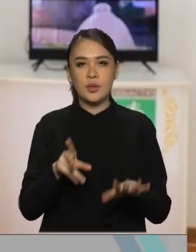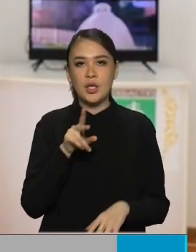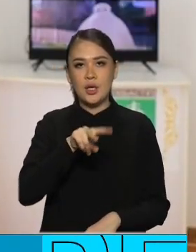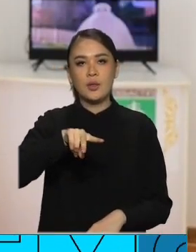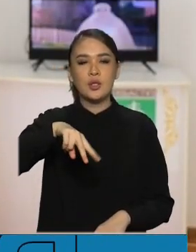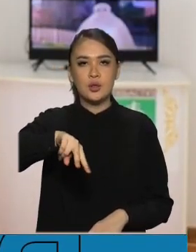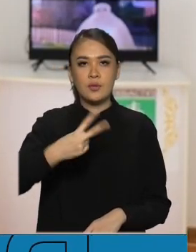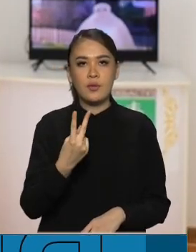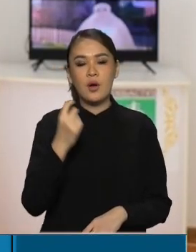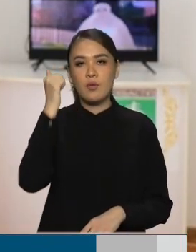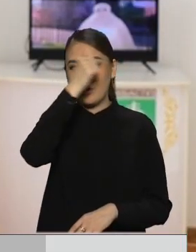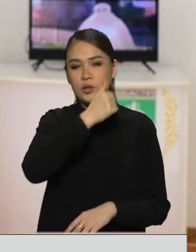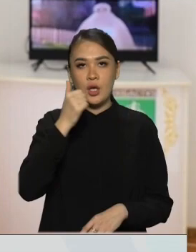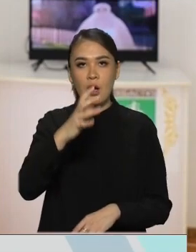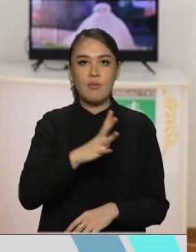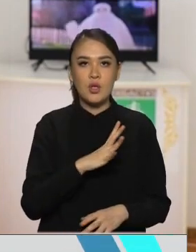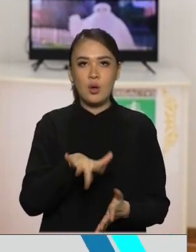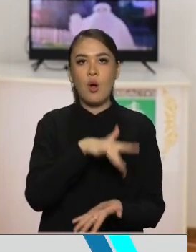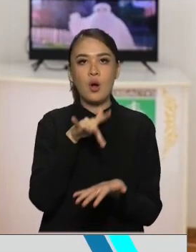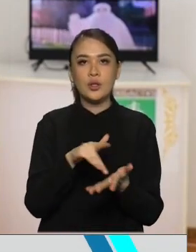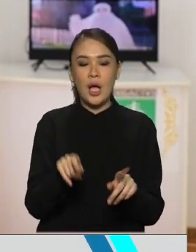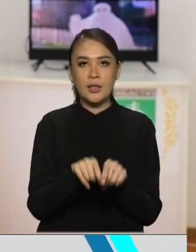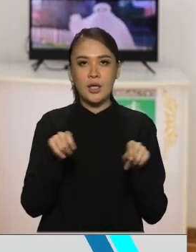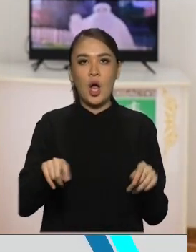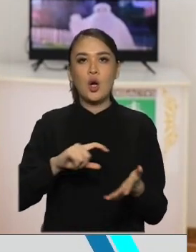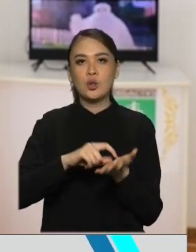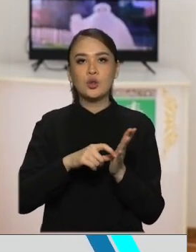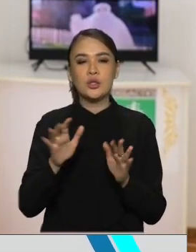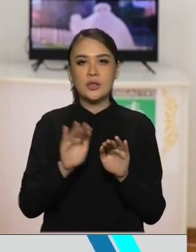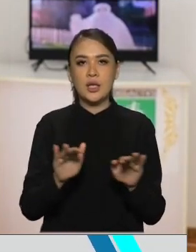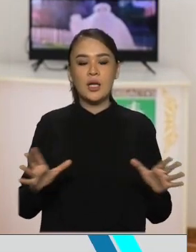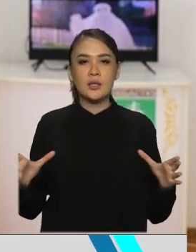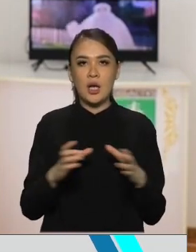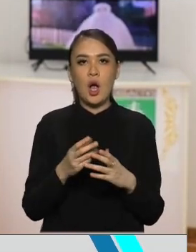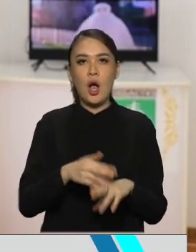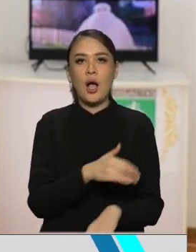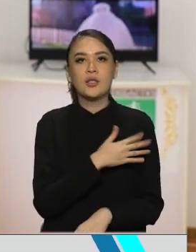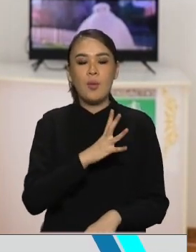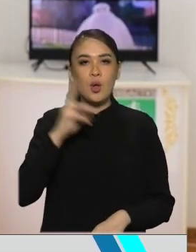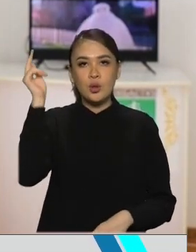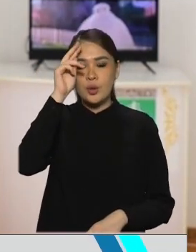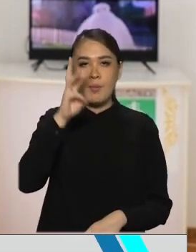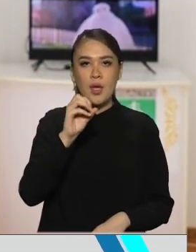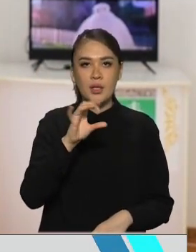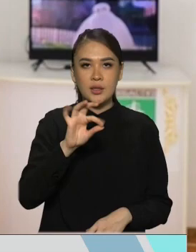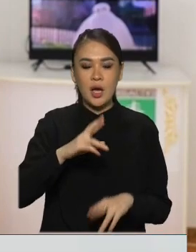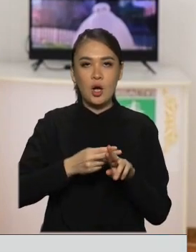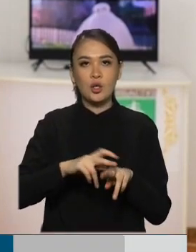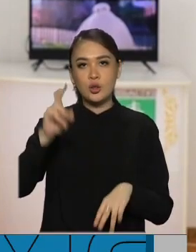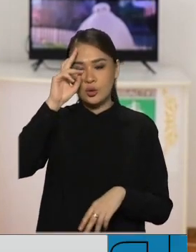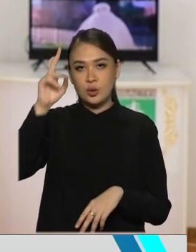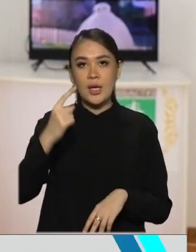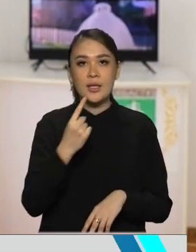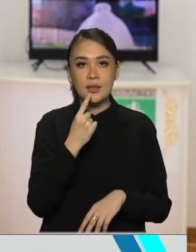мае 2022 года у нас в городе был открыт кружок, где собрались дети, желающие учиться медиаграмотности на государственном языке. И в